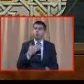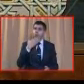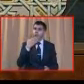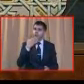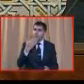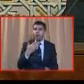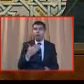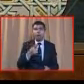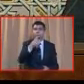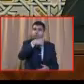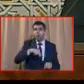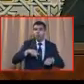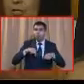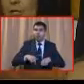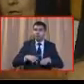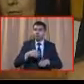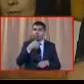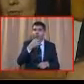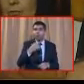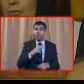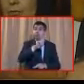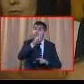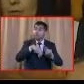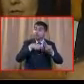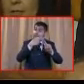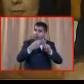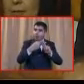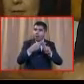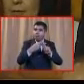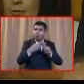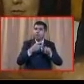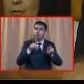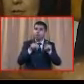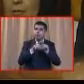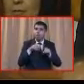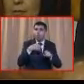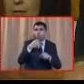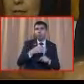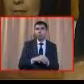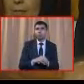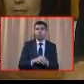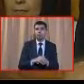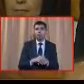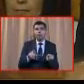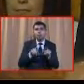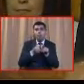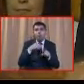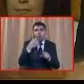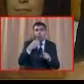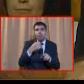مشكورين السيد الوزير المحترم على تعقيبكم، وفي الموضوع